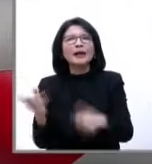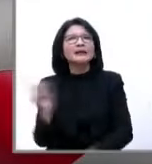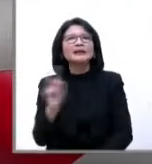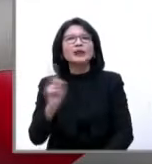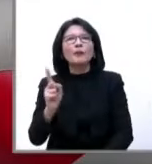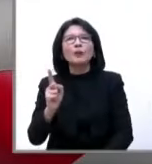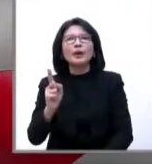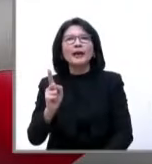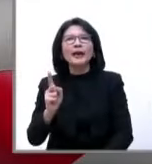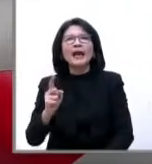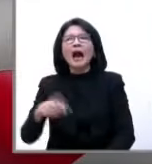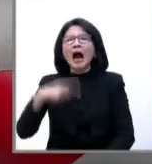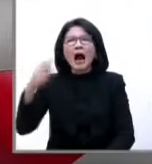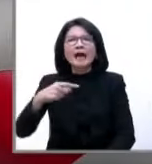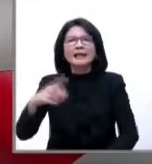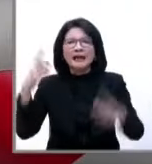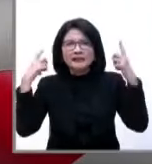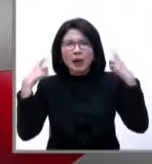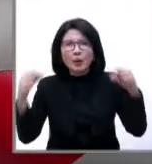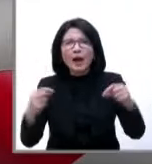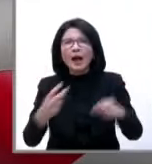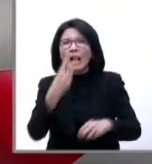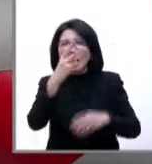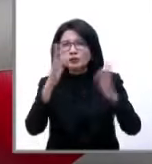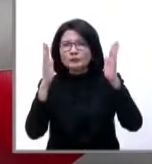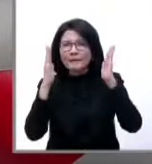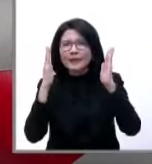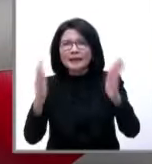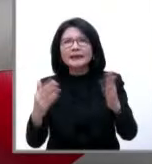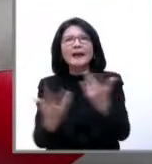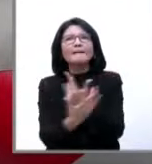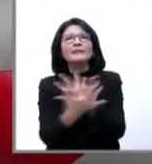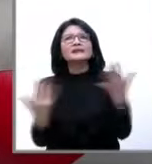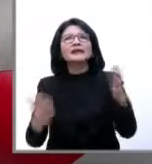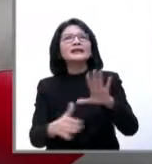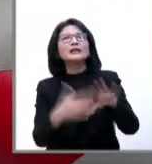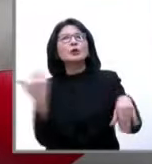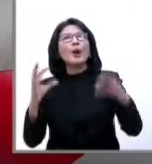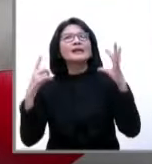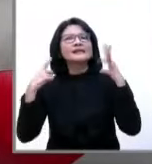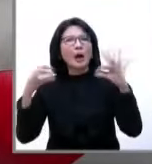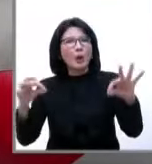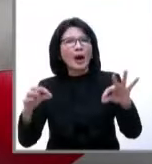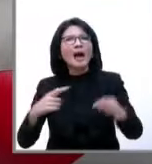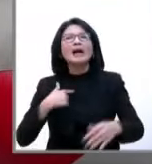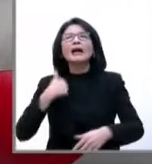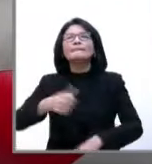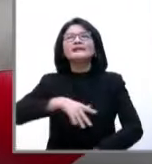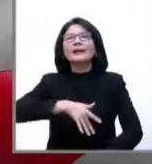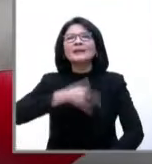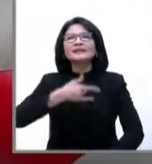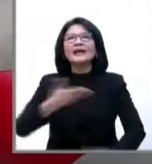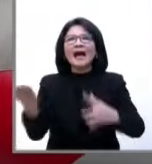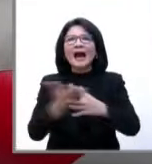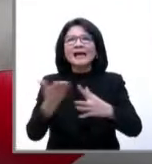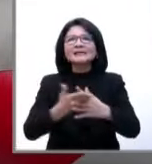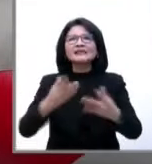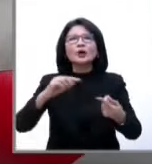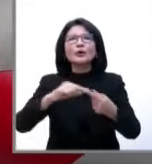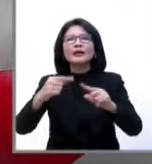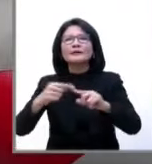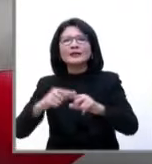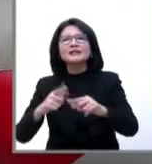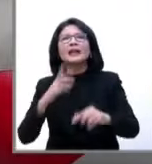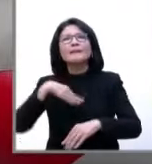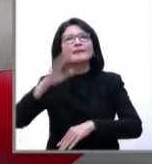jawasentris harus lebih memperhatikan masyarakat terutama yang ada di luar Jawa biar bisa merasakan akses konektivitas yang